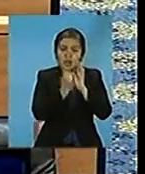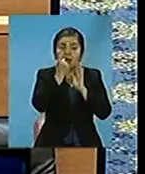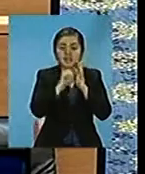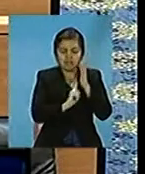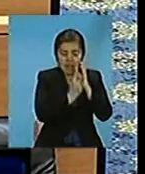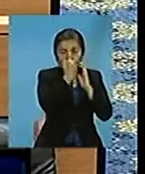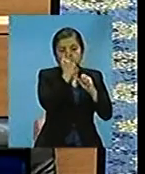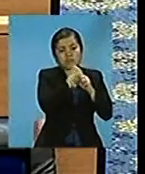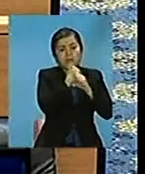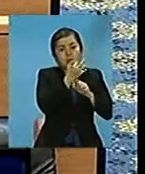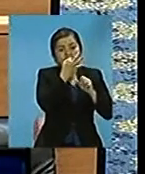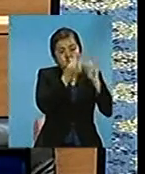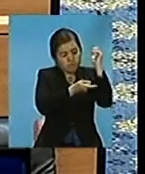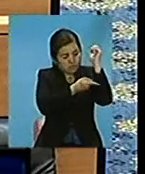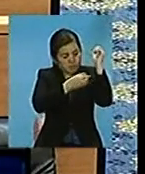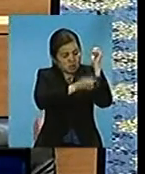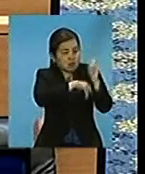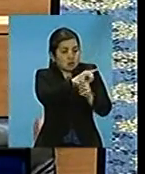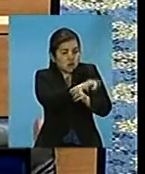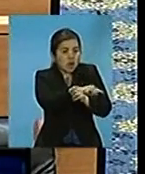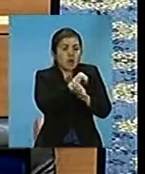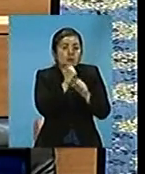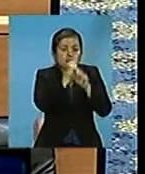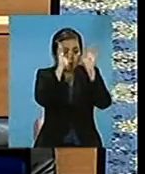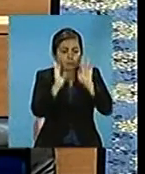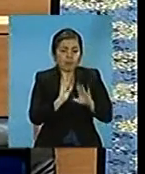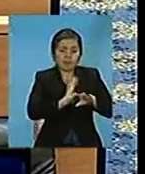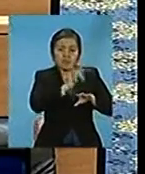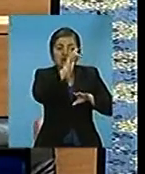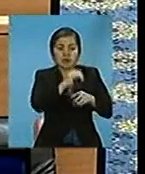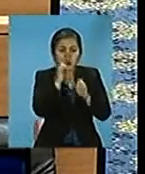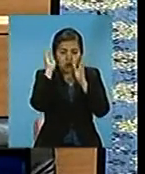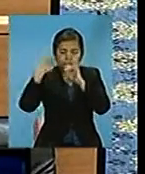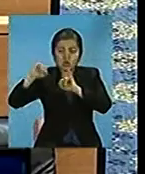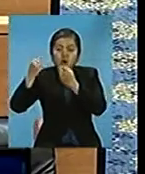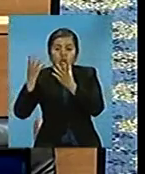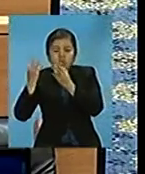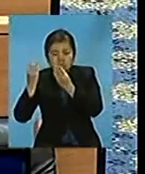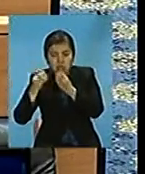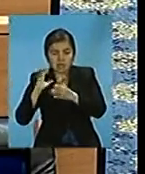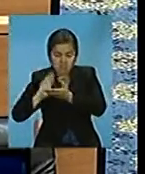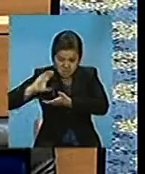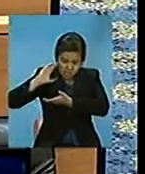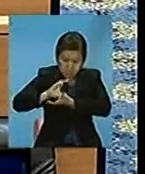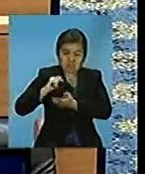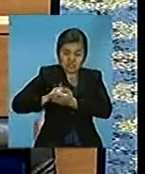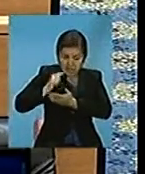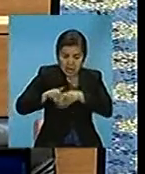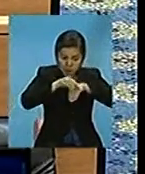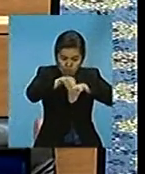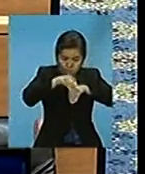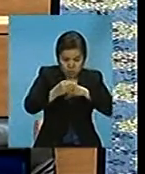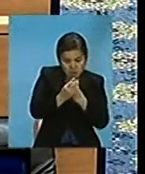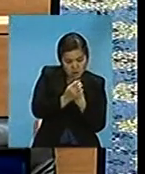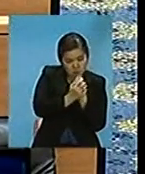เนี่ยมันมีด้วยองค์ประกอบของเขาเป็นอย่างนี้มีชาวสวนมีเกษตรกรผู้ลงทุนปลูกยางแล้